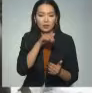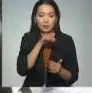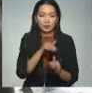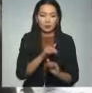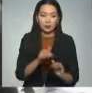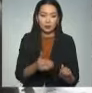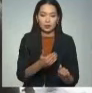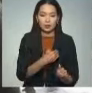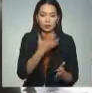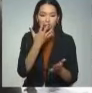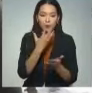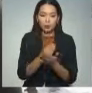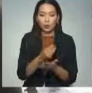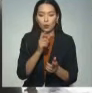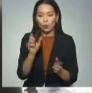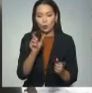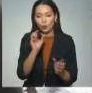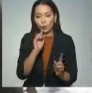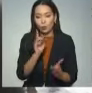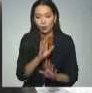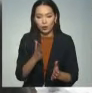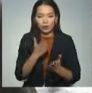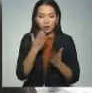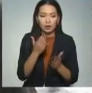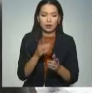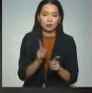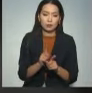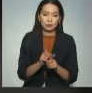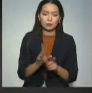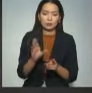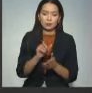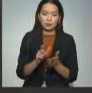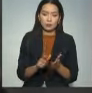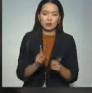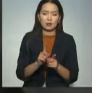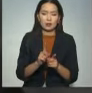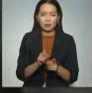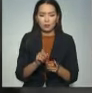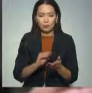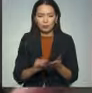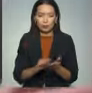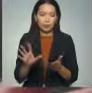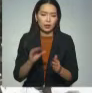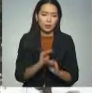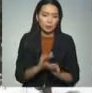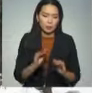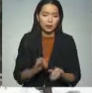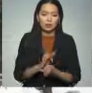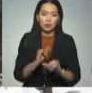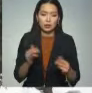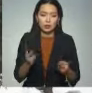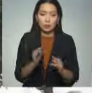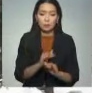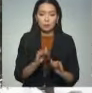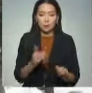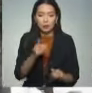екен. Өздерінің өлеңдерін оқыған кезде ағып тұр шетінен, арқалары бар. Сол балаларды тарту керек, сол балалардың